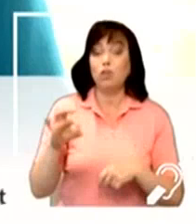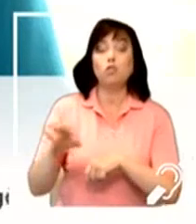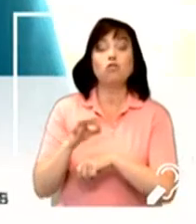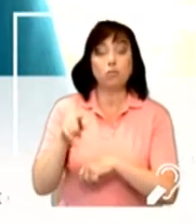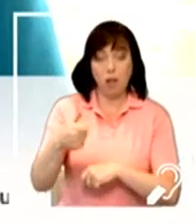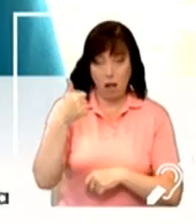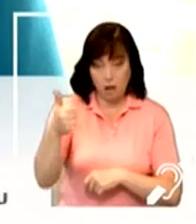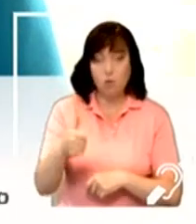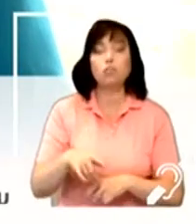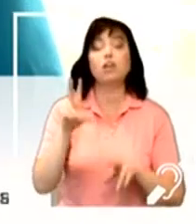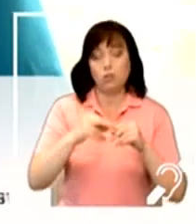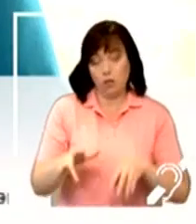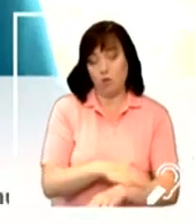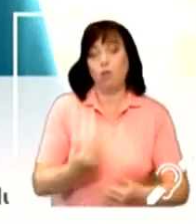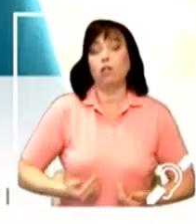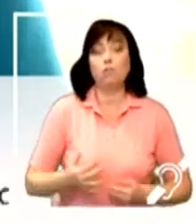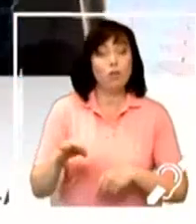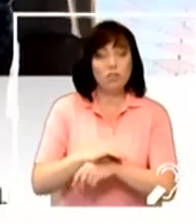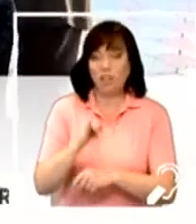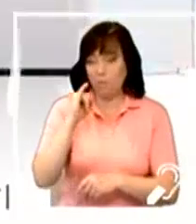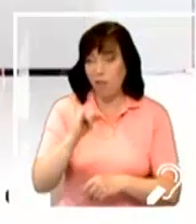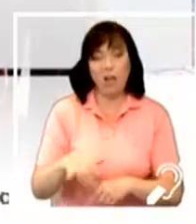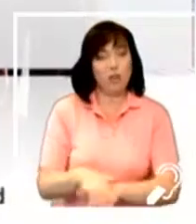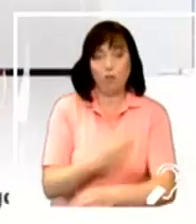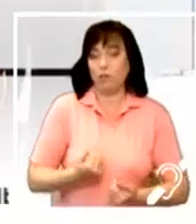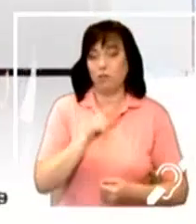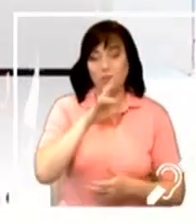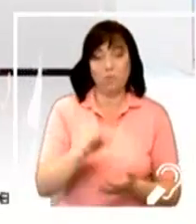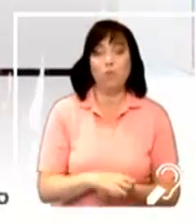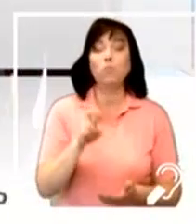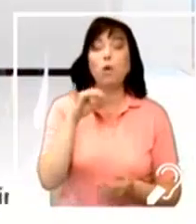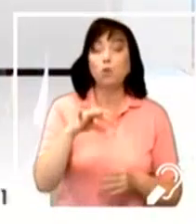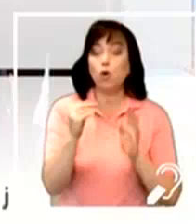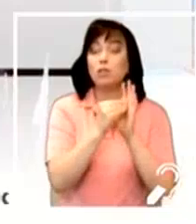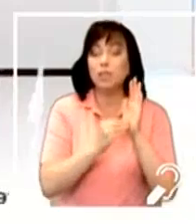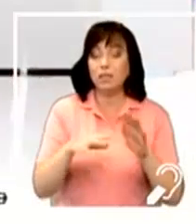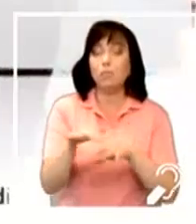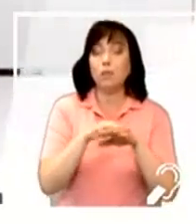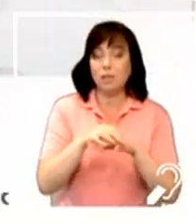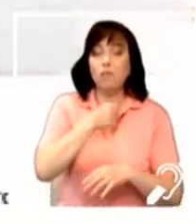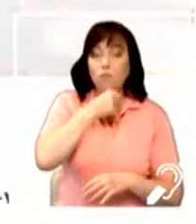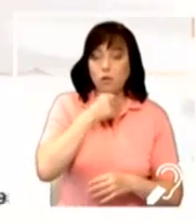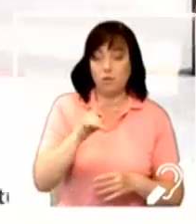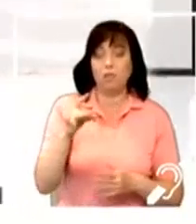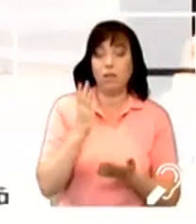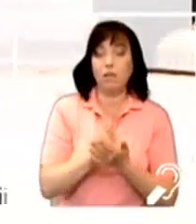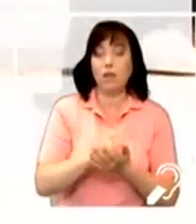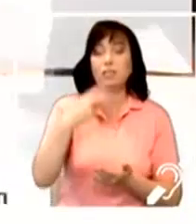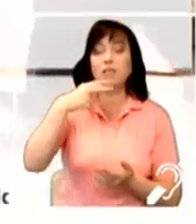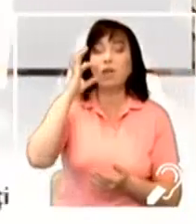ai soție bună, înseamnă că trăiești mult. Dacă nu, nu trăiești. Potrivit Biroului Național de Statistică, populația vârstnică